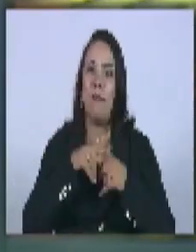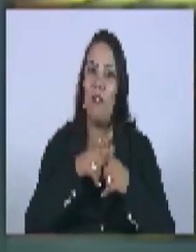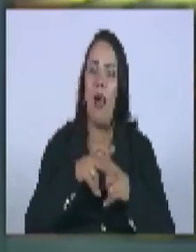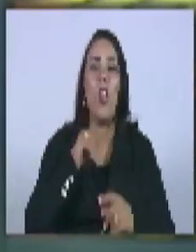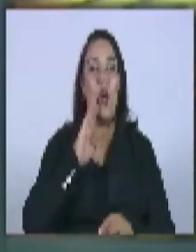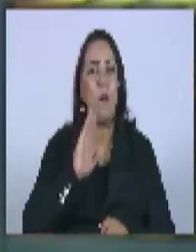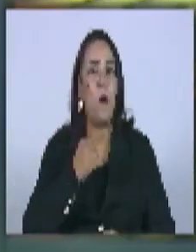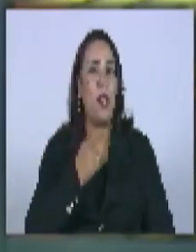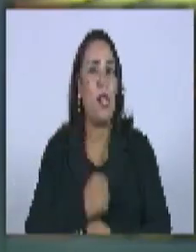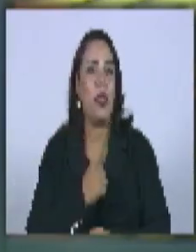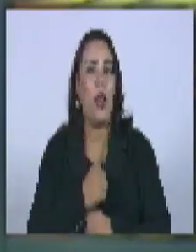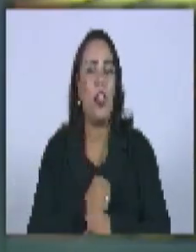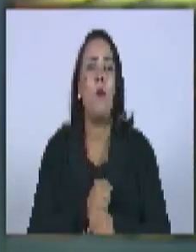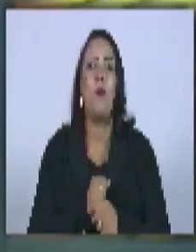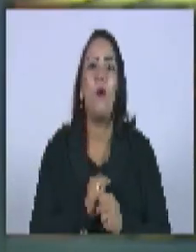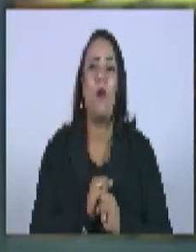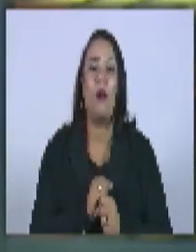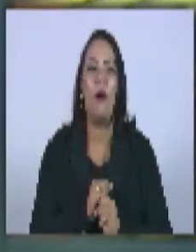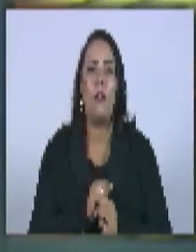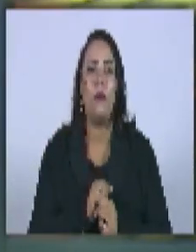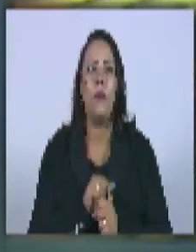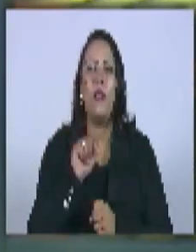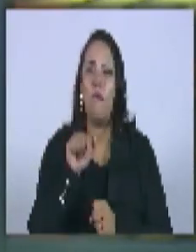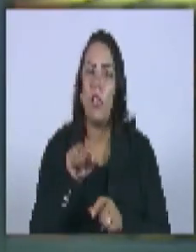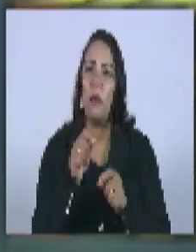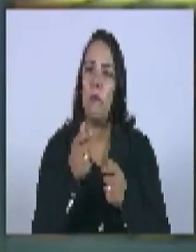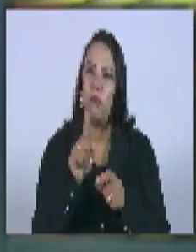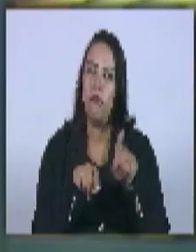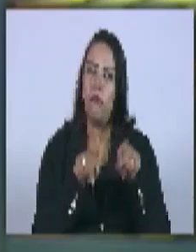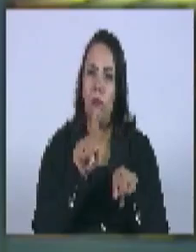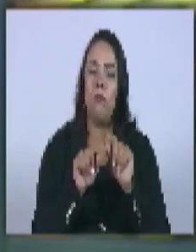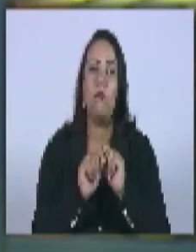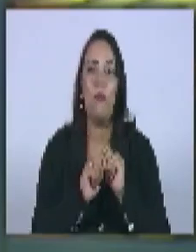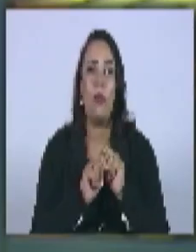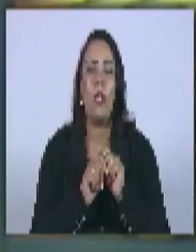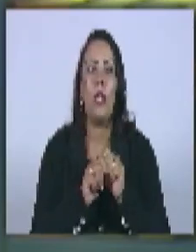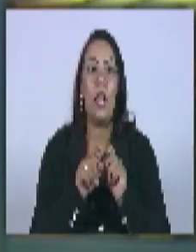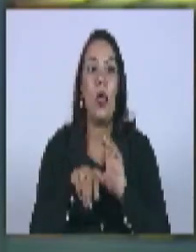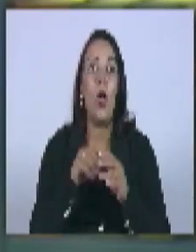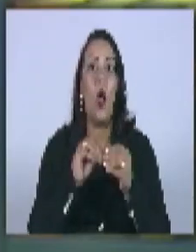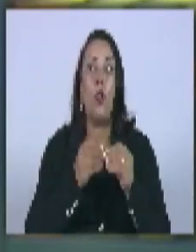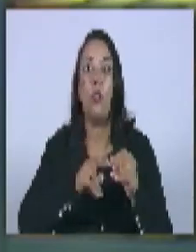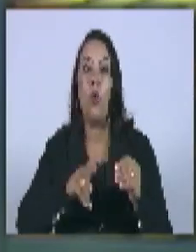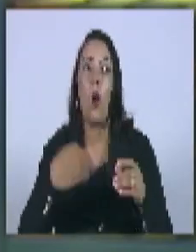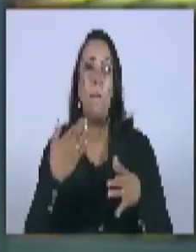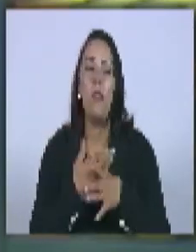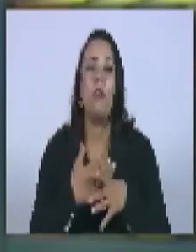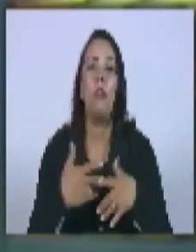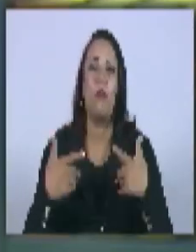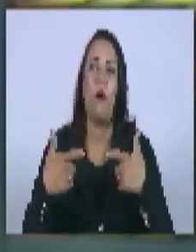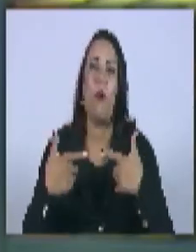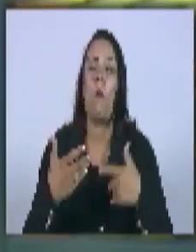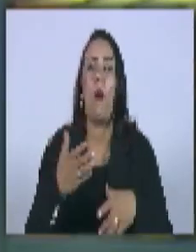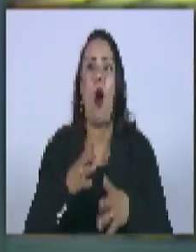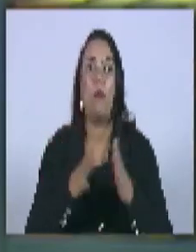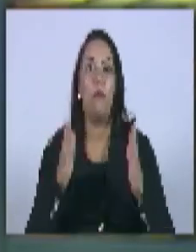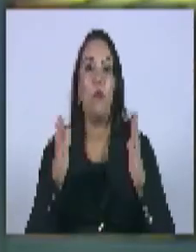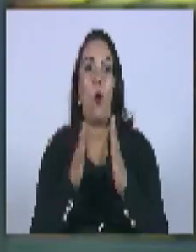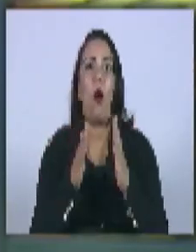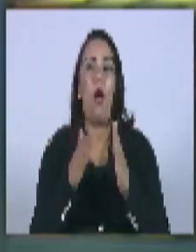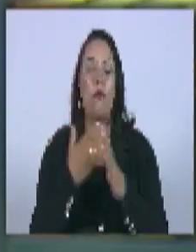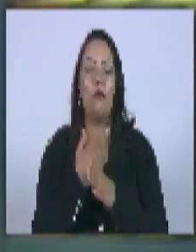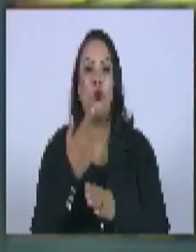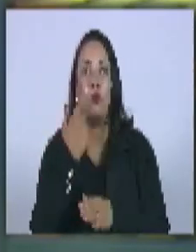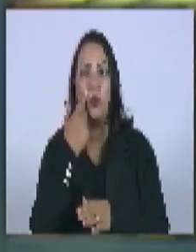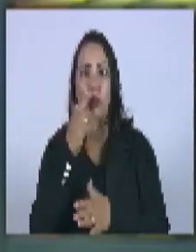استخدامه في بعض هذه النوعيه من الحروب او المواجهات فطبعا تصبح